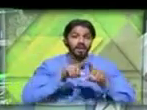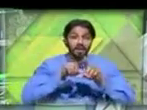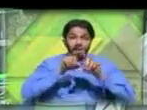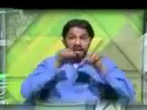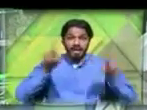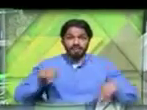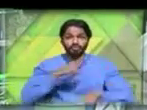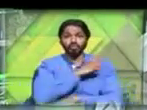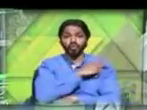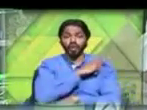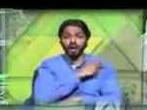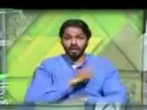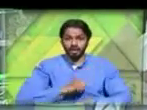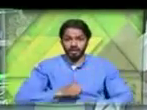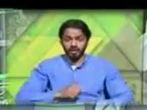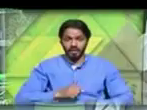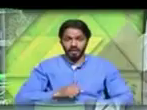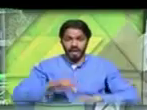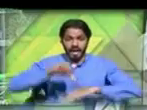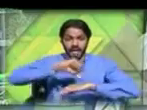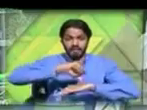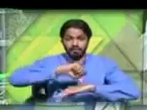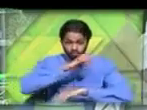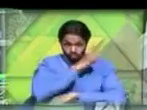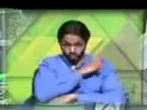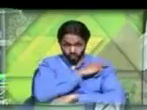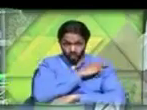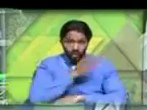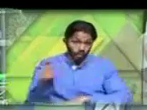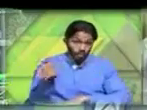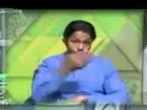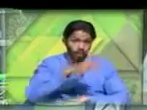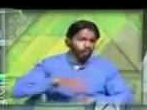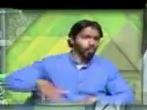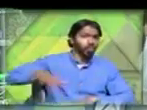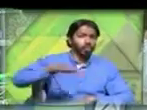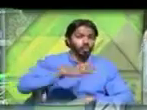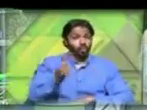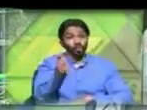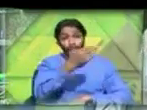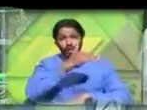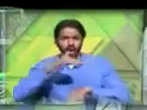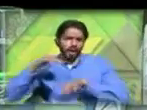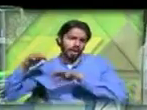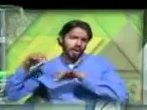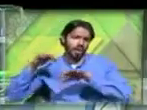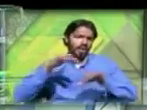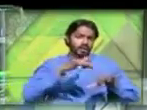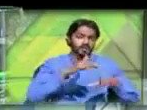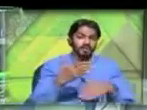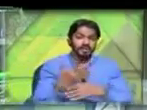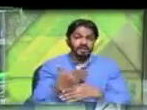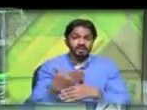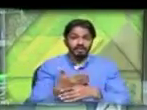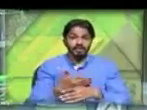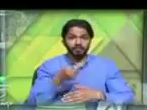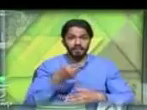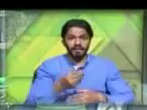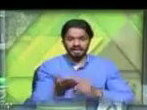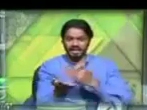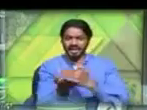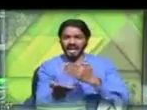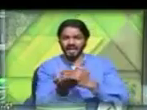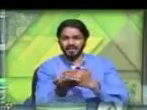عليه كل كلمة، تسمع وتنصت. كل كلمة، ولن يفتح إلا بواسطة المسؤولين، فكل كلمة